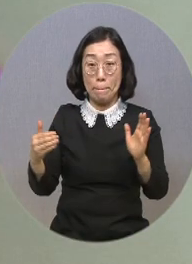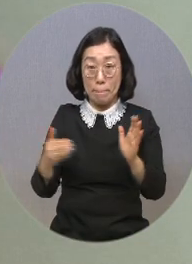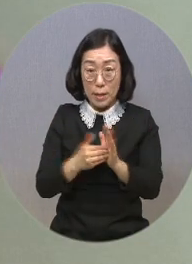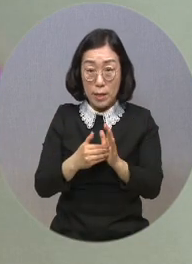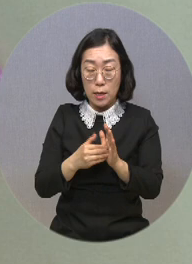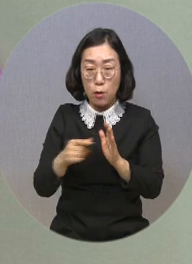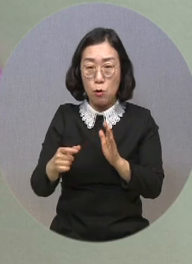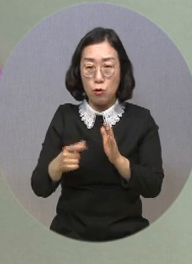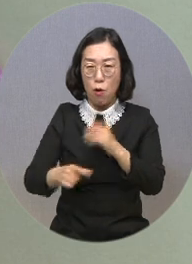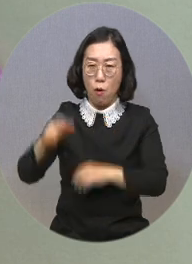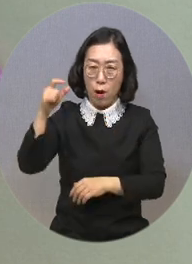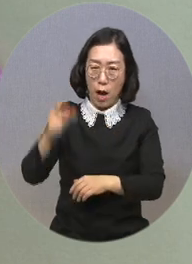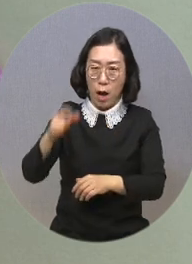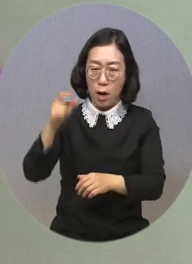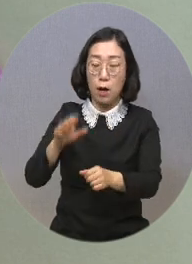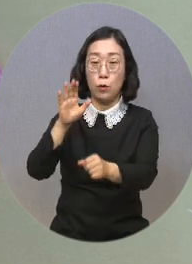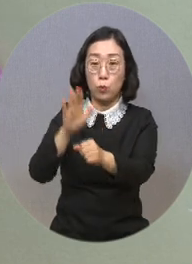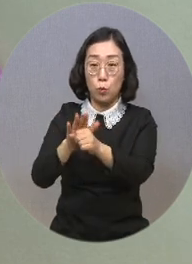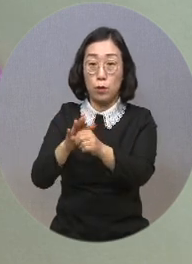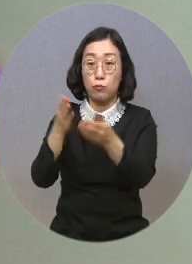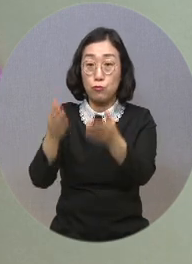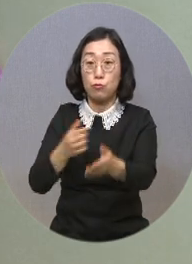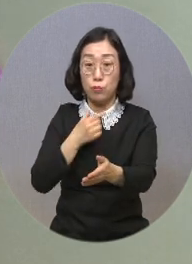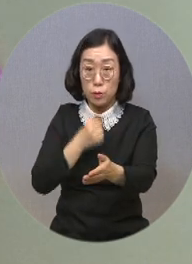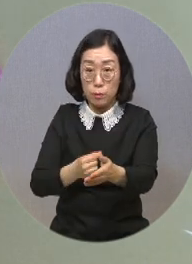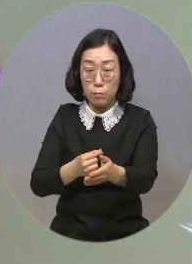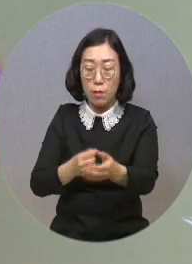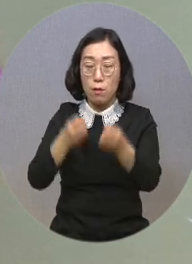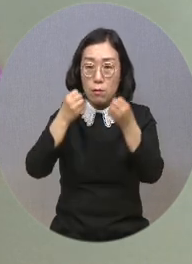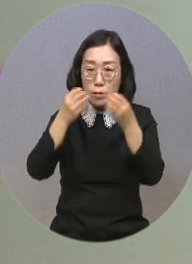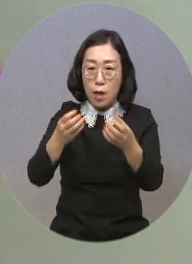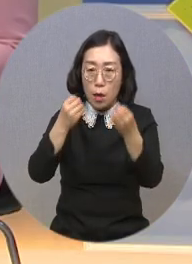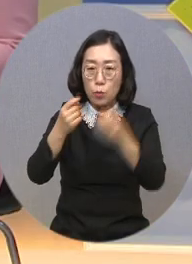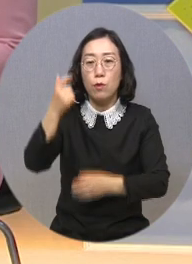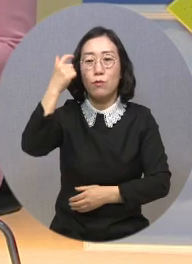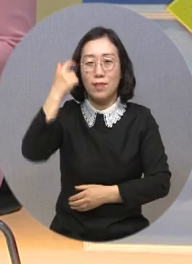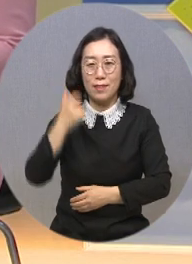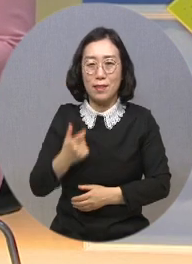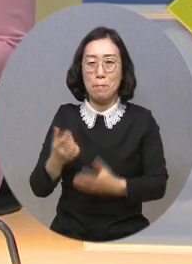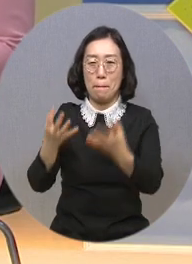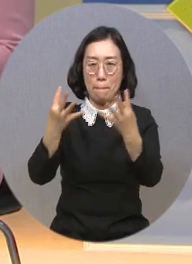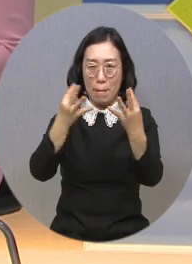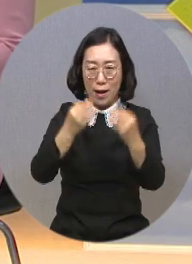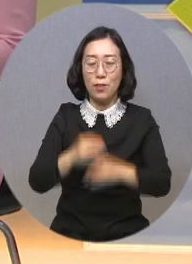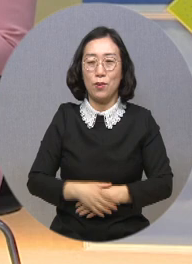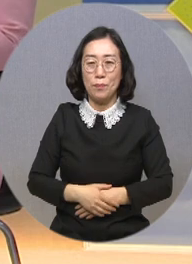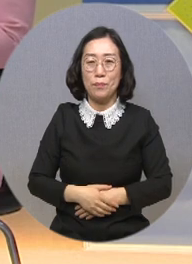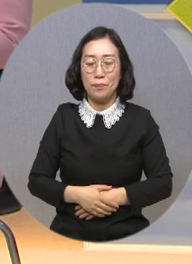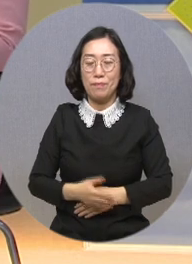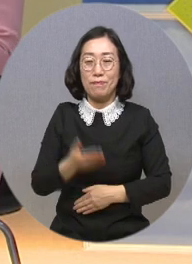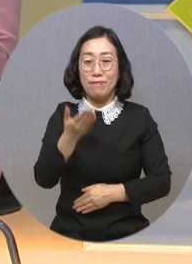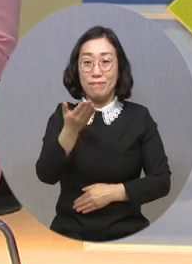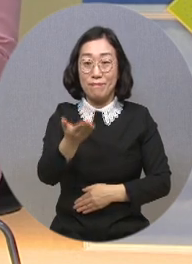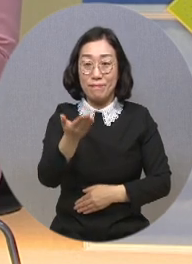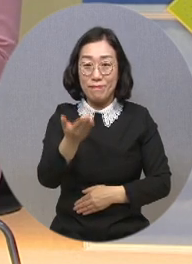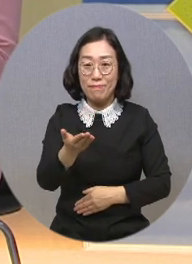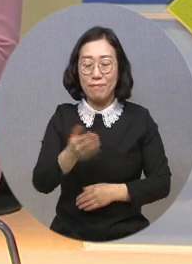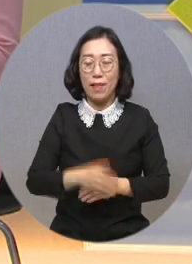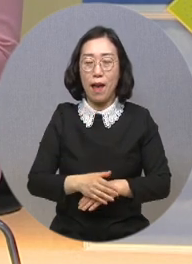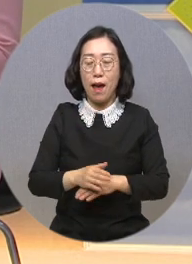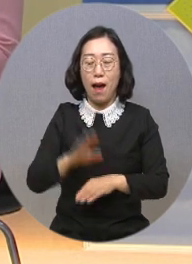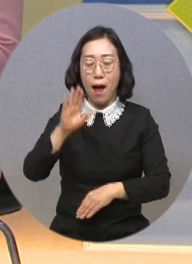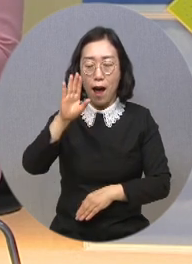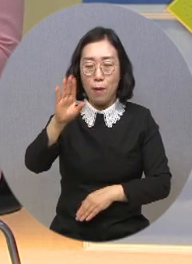만들어주기 위해서 간 거죠 사실은요. 네. 근데도 많은 걸 발견했죠 제가요. 자 이제 이항수 회장님 앞으로